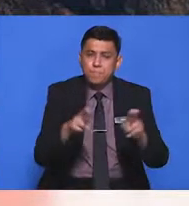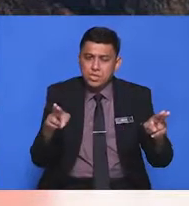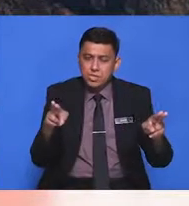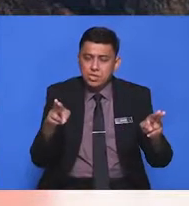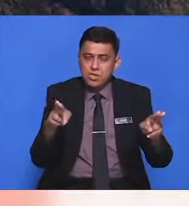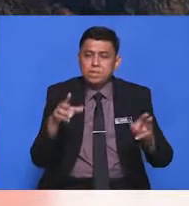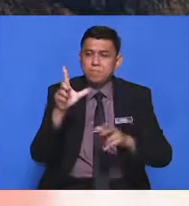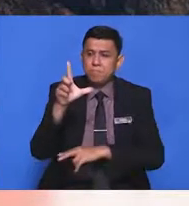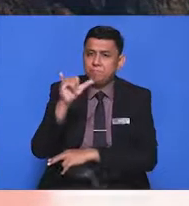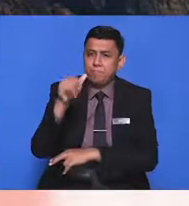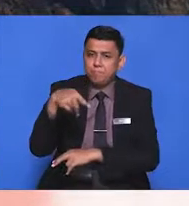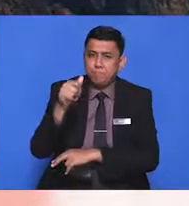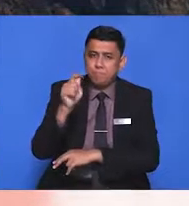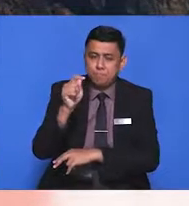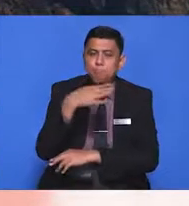Lipat Tua.